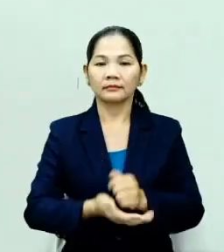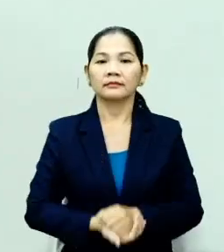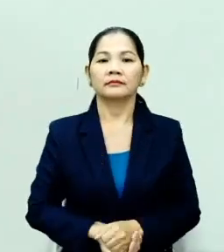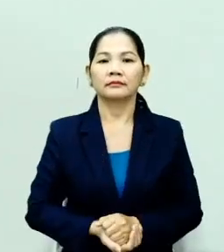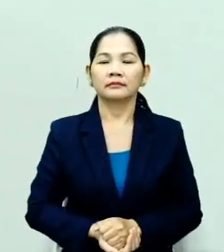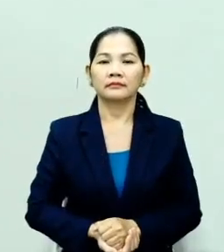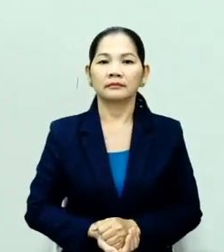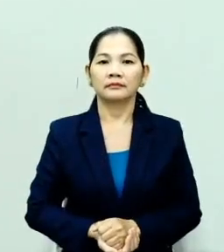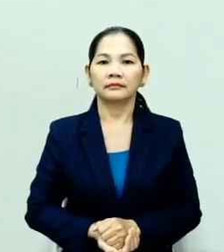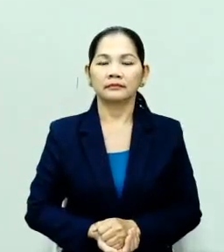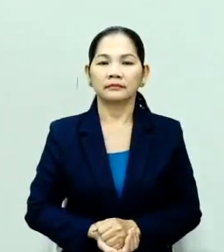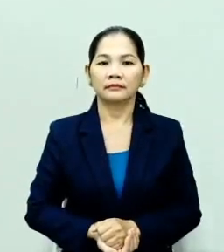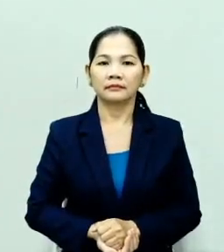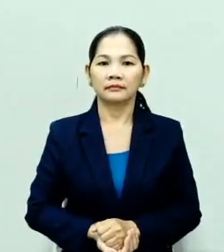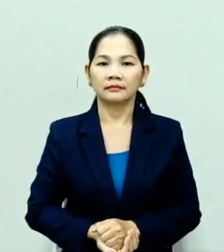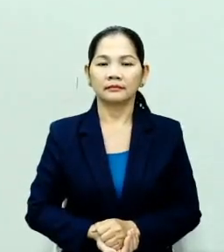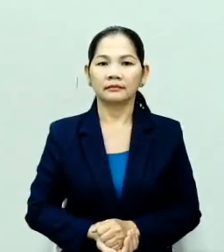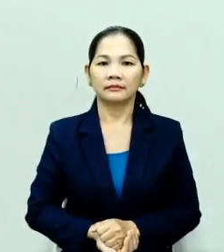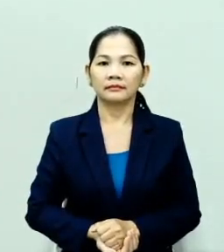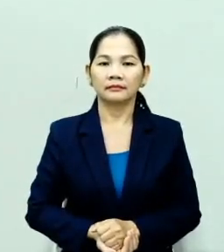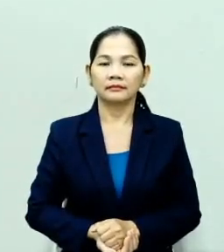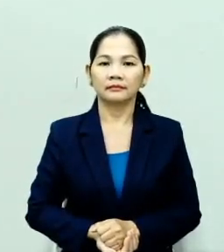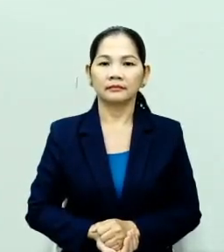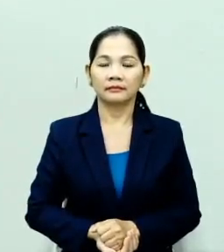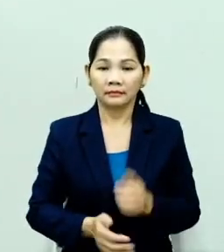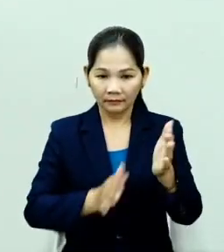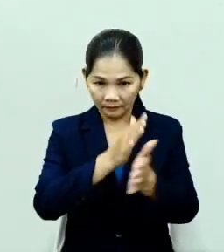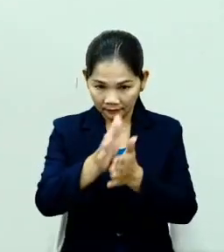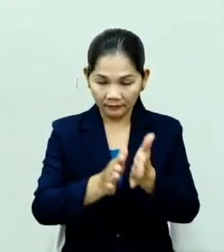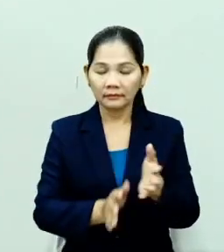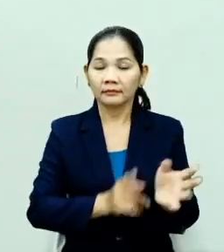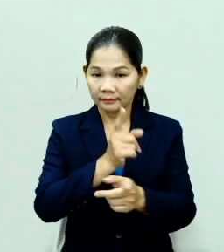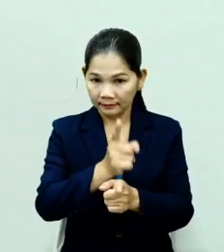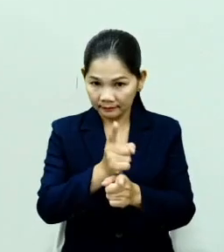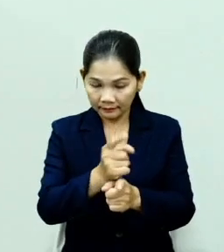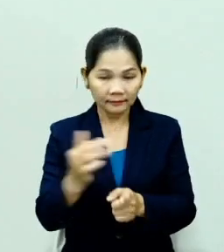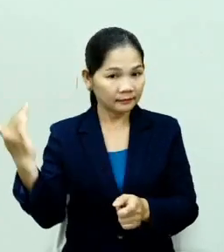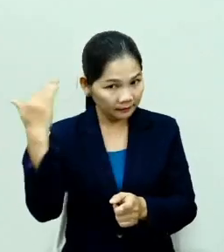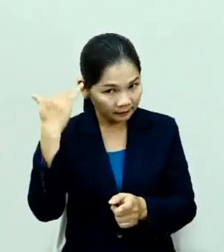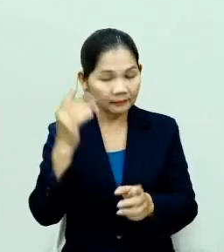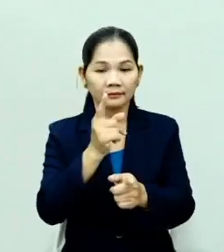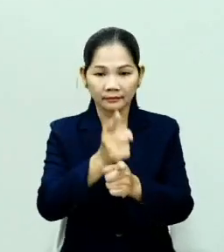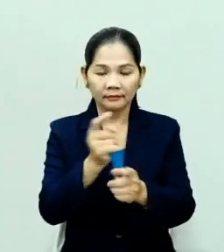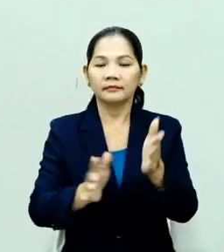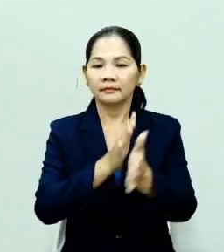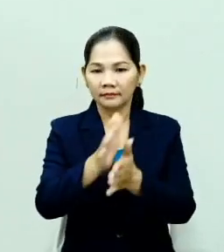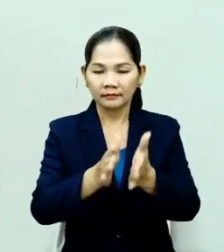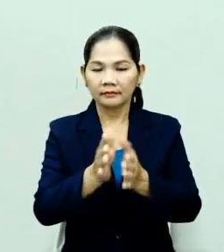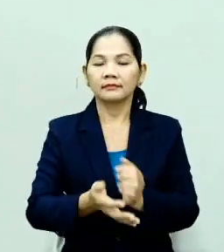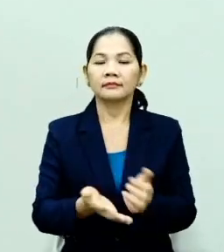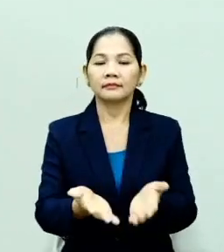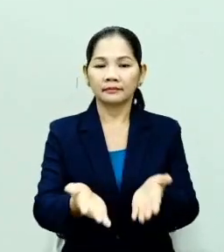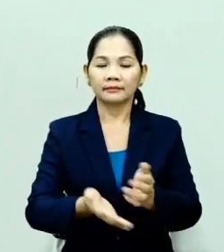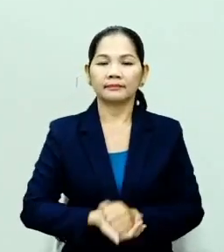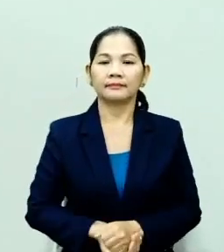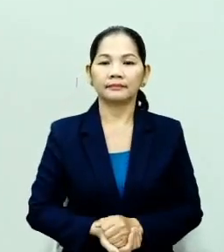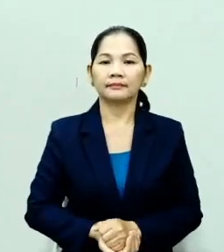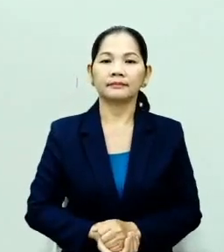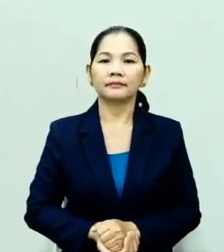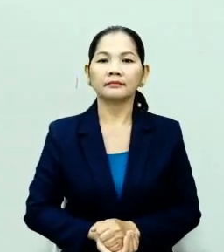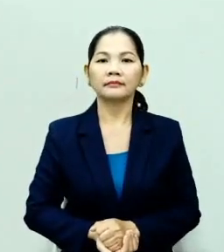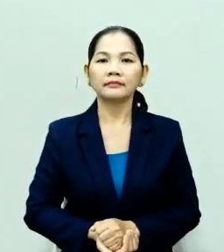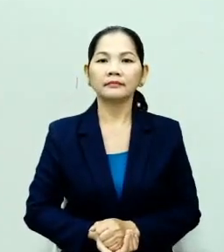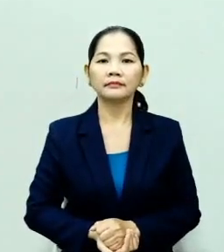Chà, an để bàn lư lư nha con nha. Chà, con